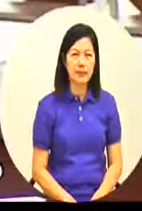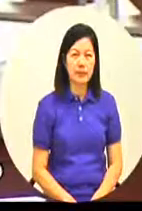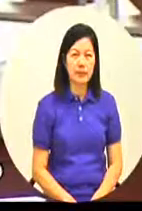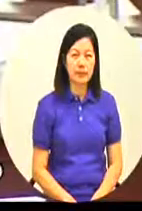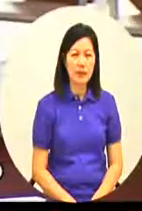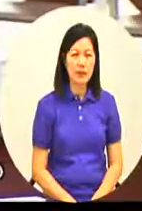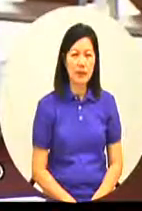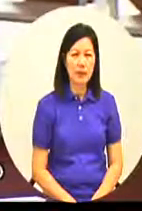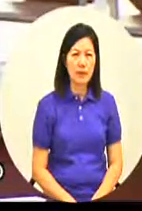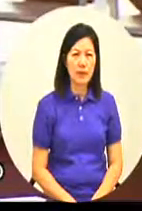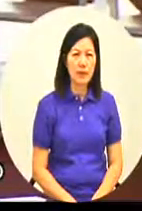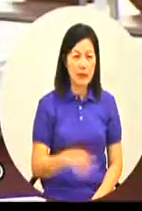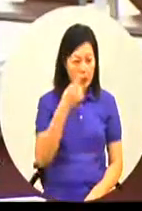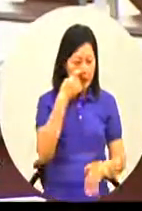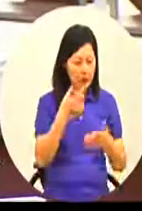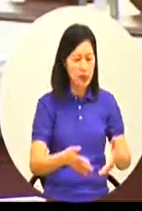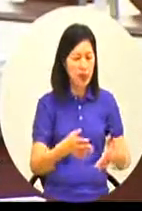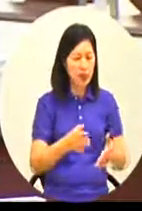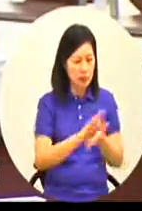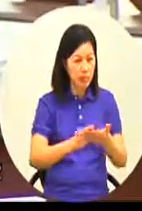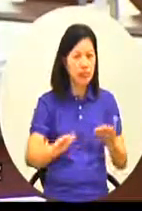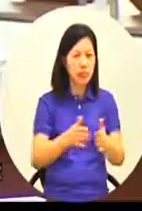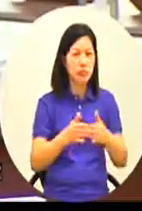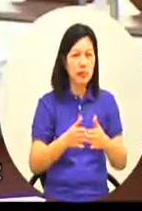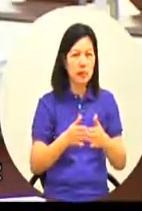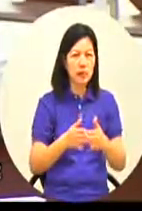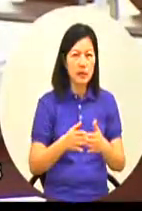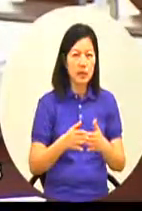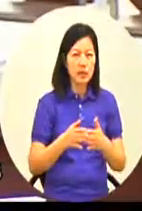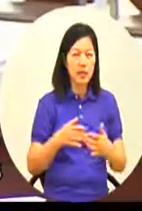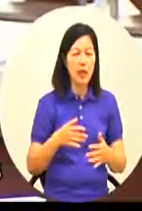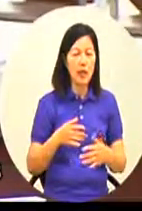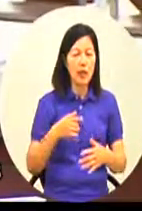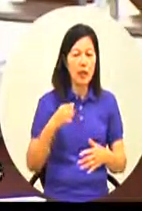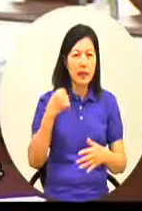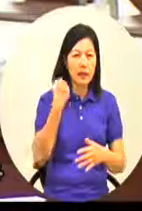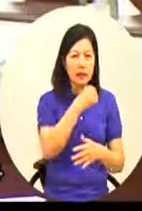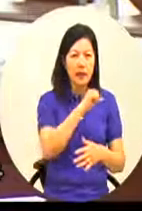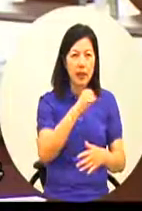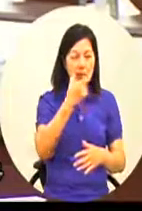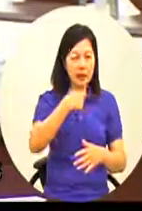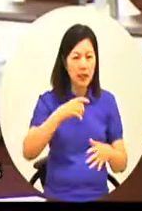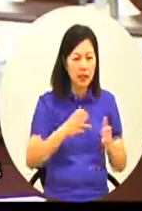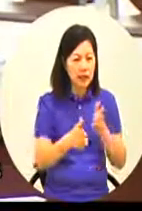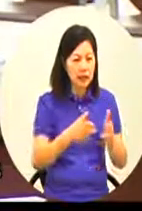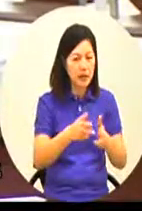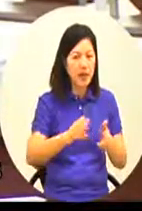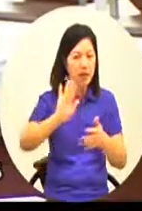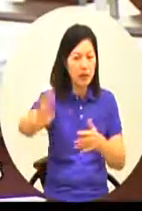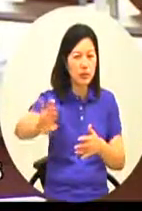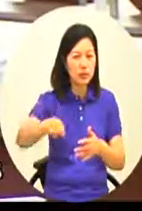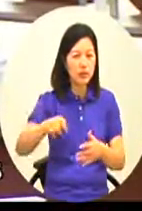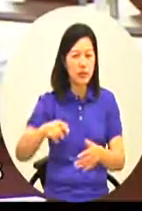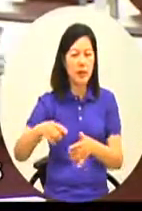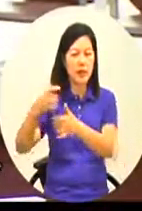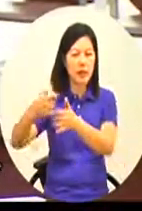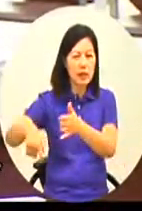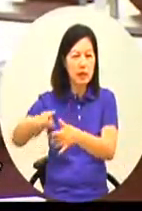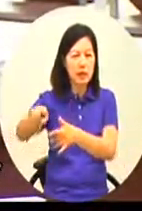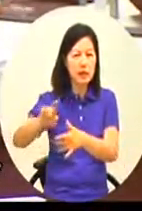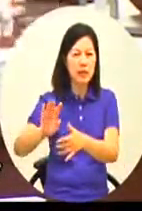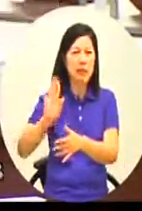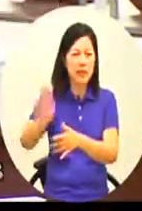点吼，看应该做解决啦。咱要去讲，咱无需要用汤枪的嘛，伊也袂瘾，我你用你是要安怎？你无一批条，人家是个人的财产嘛。靠，讲